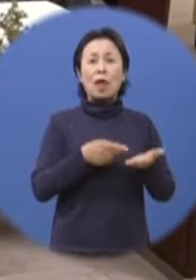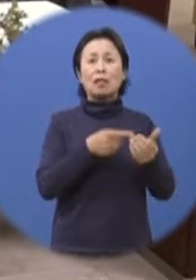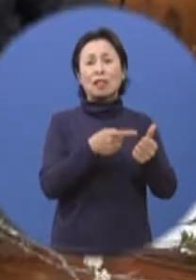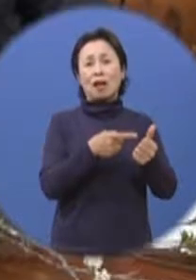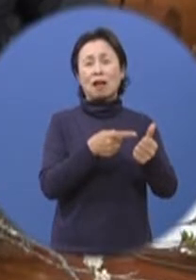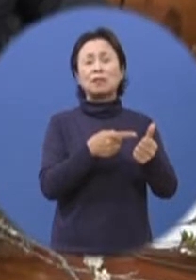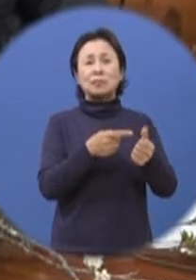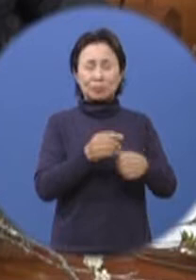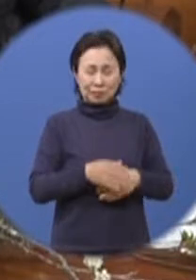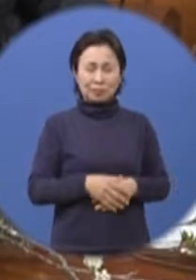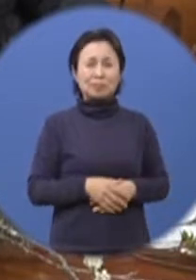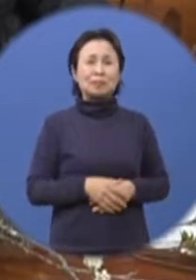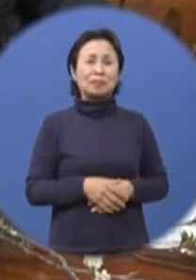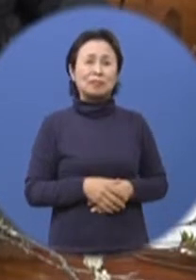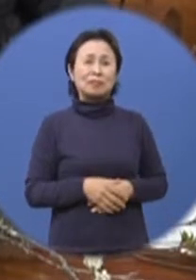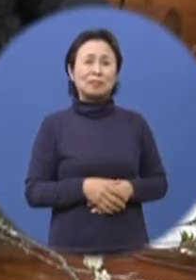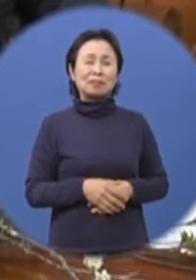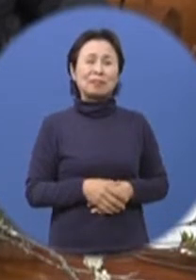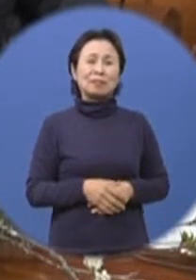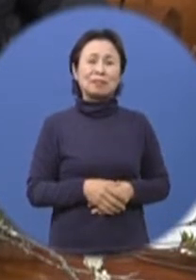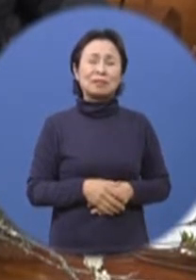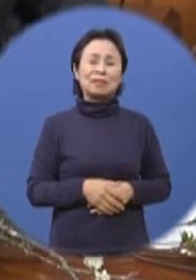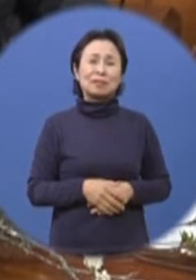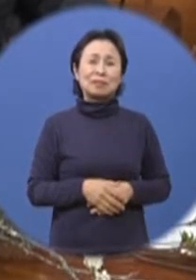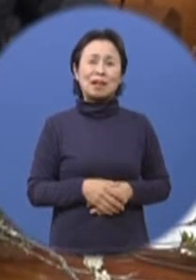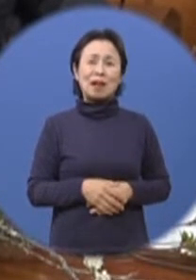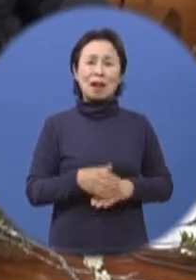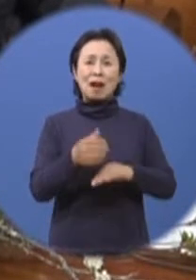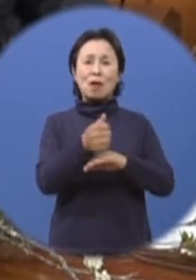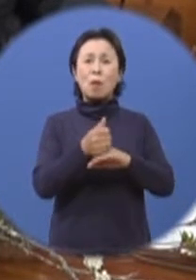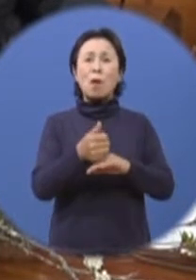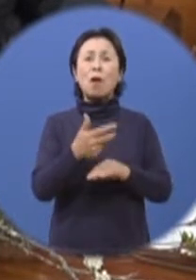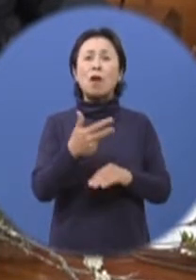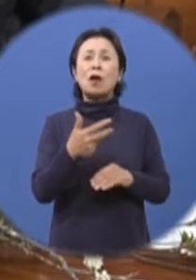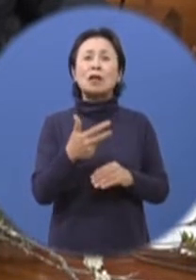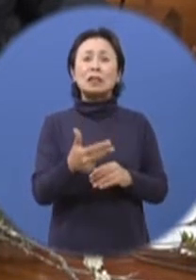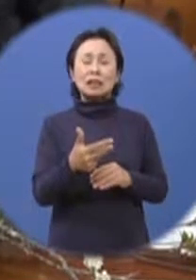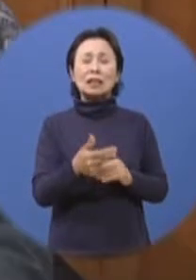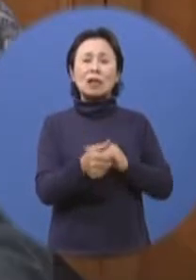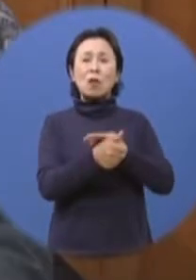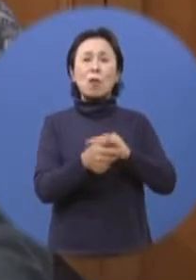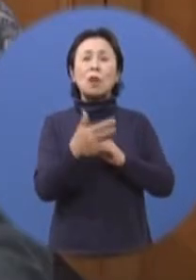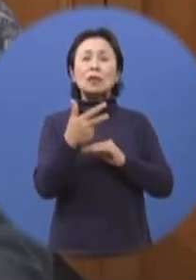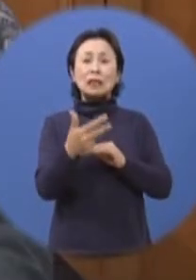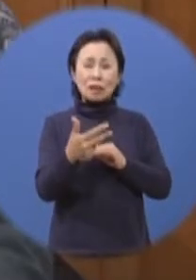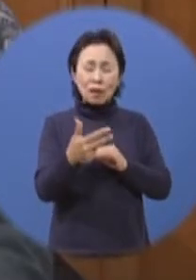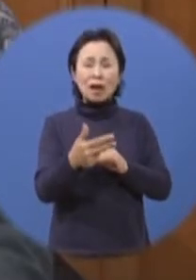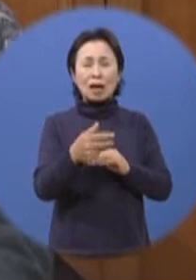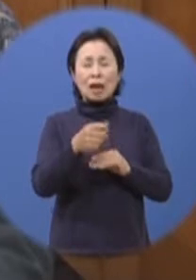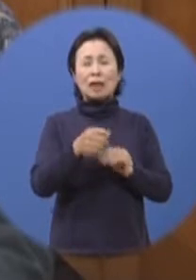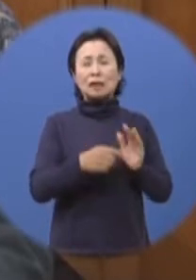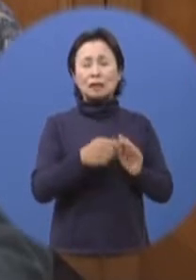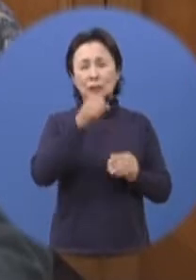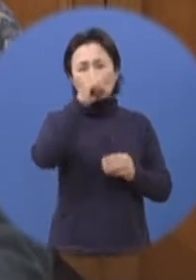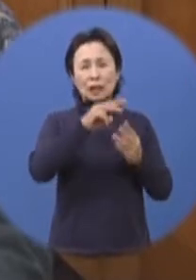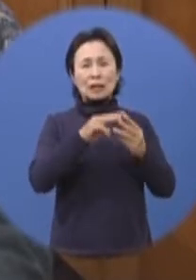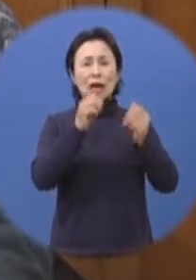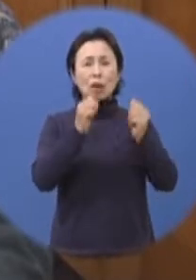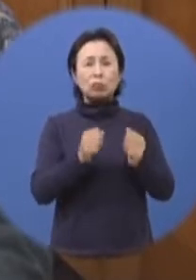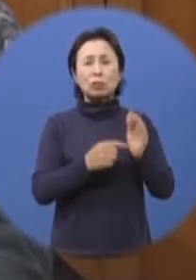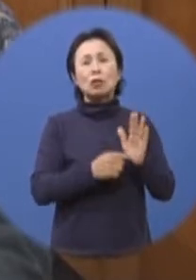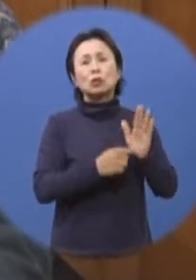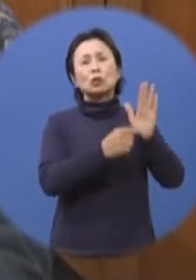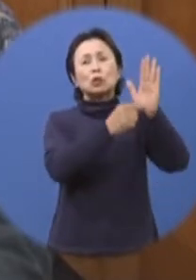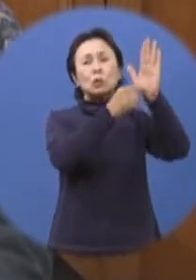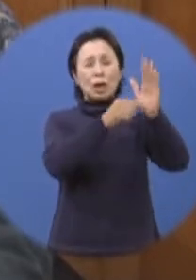うを世の中にはあのごぼうに吉田有里というのはあ上がってるわけですよそれから